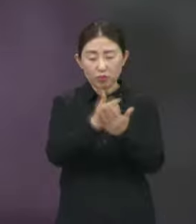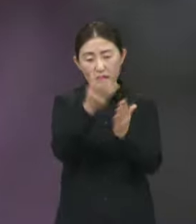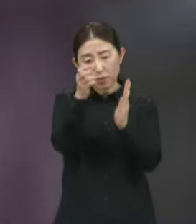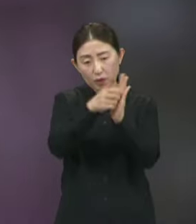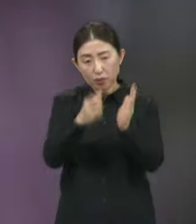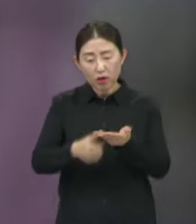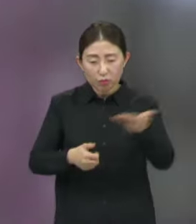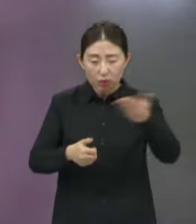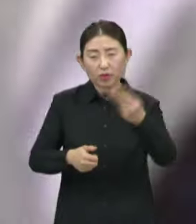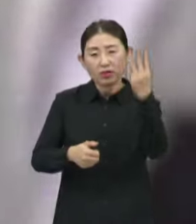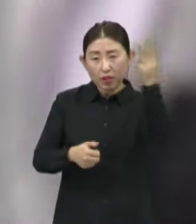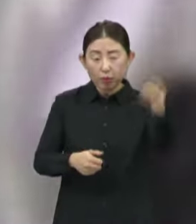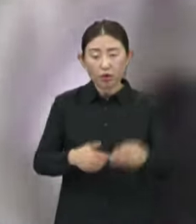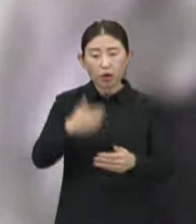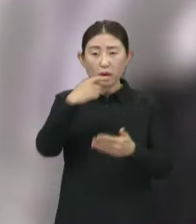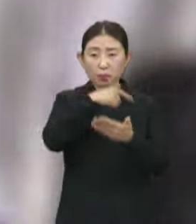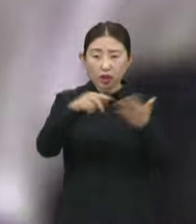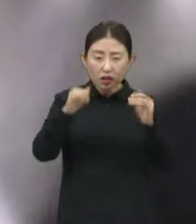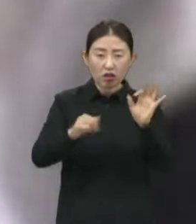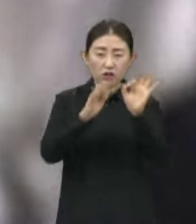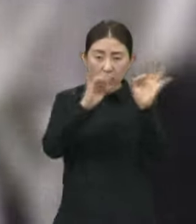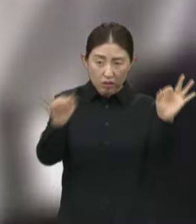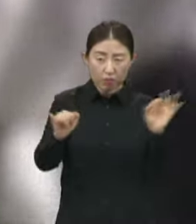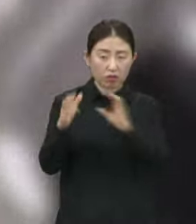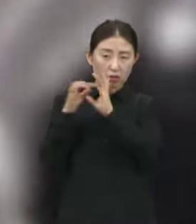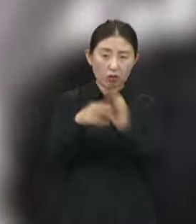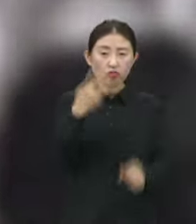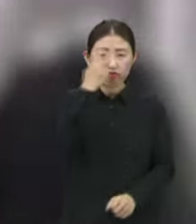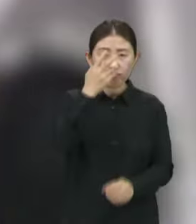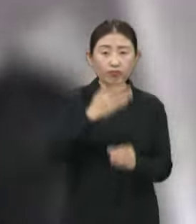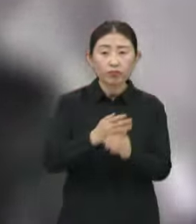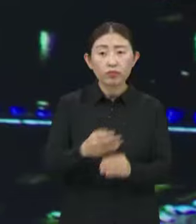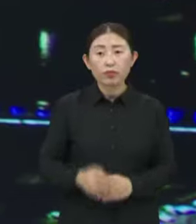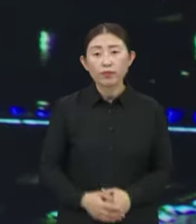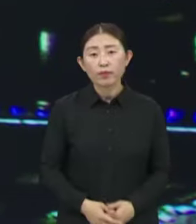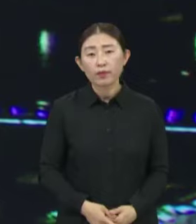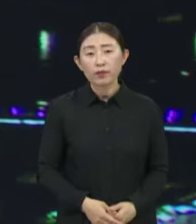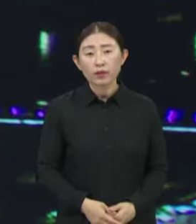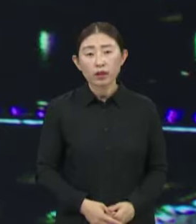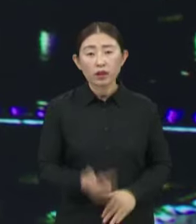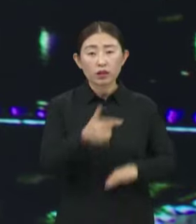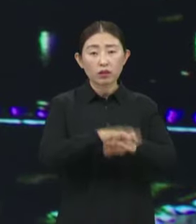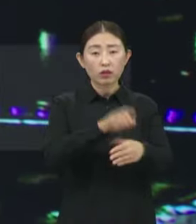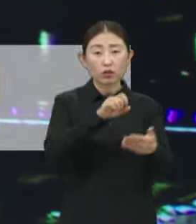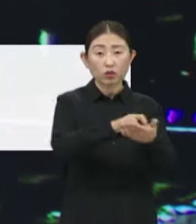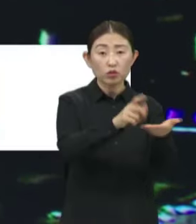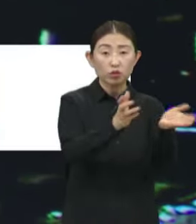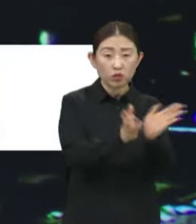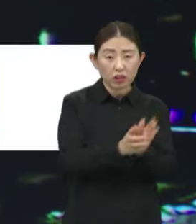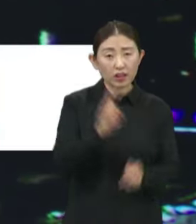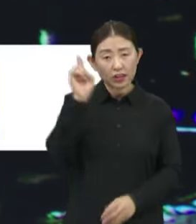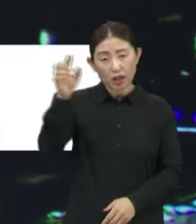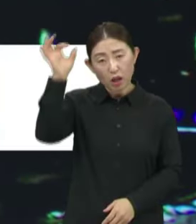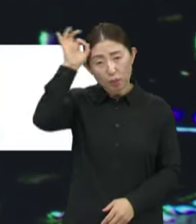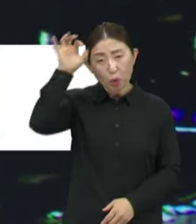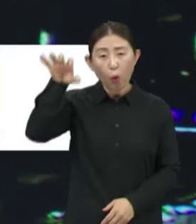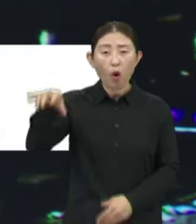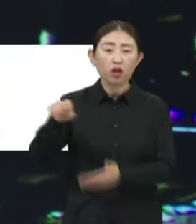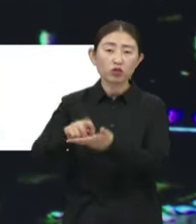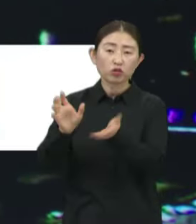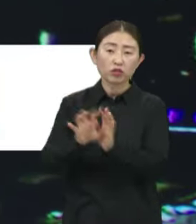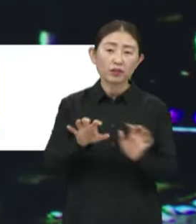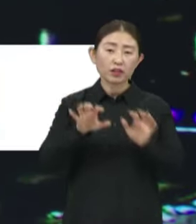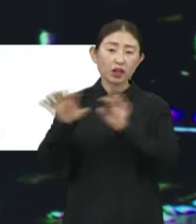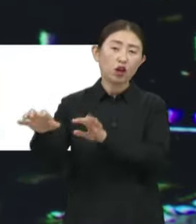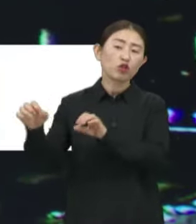남은 피해자 10명에 대한 수사를 이어가고 있습니다. 대전 하나시티즌이 내일 포항 스틸러스와의